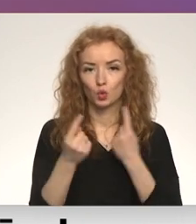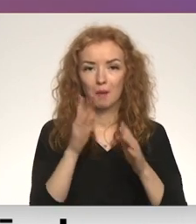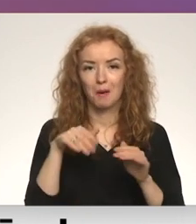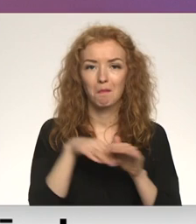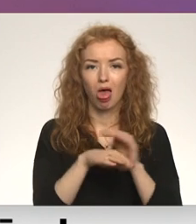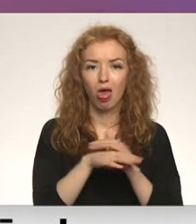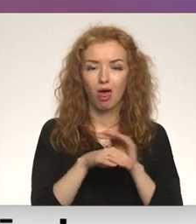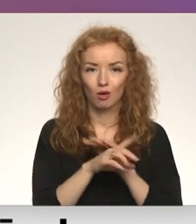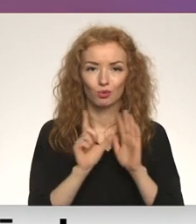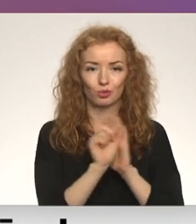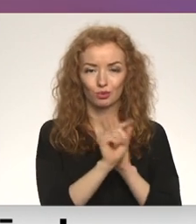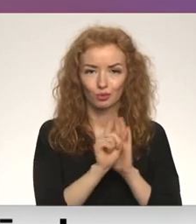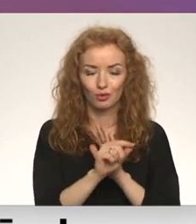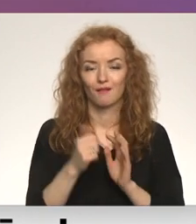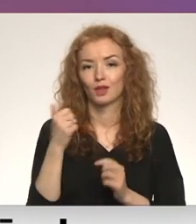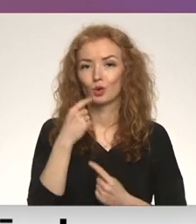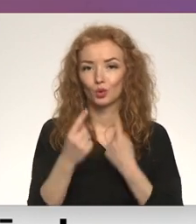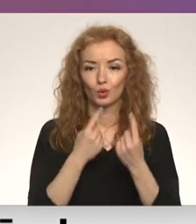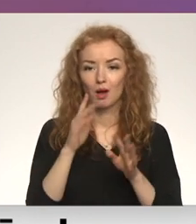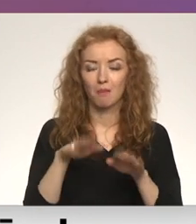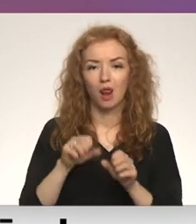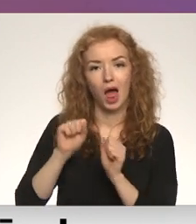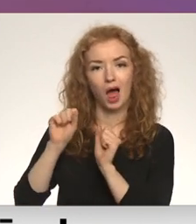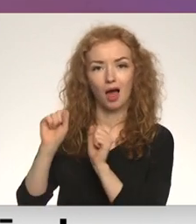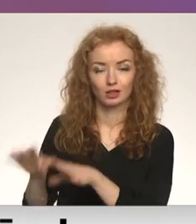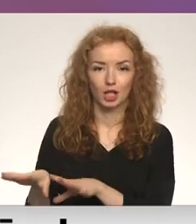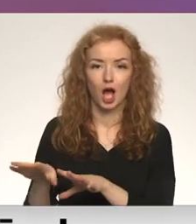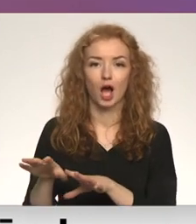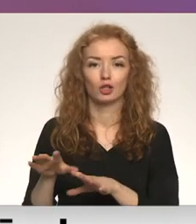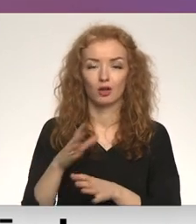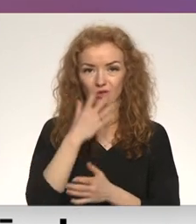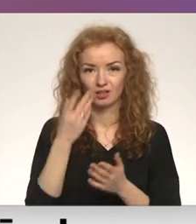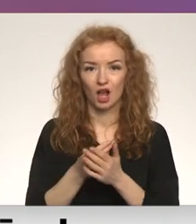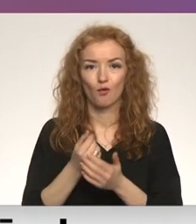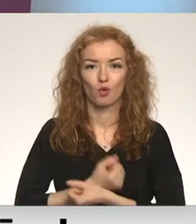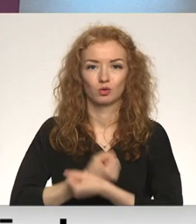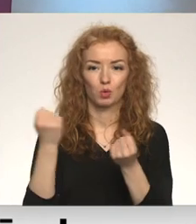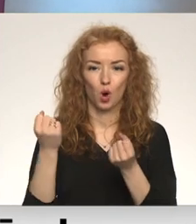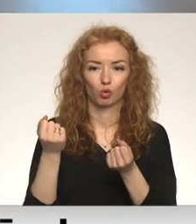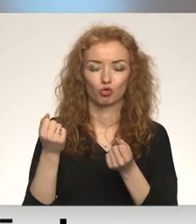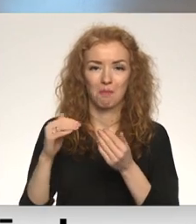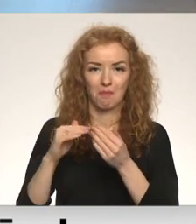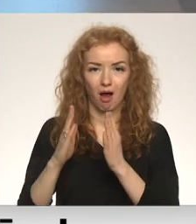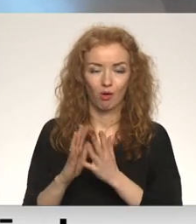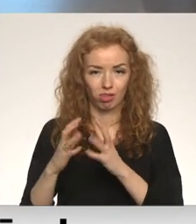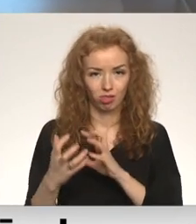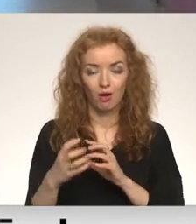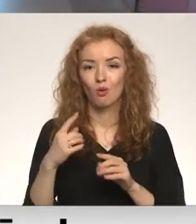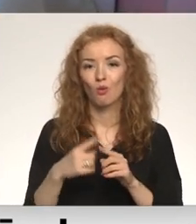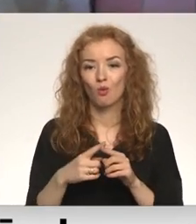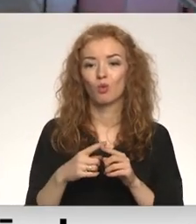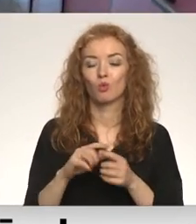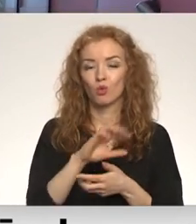runā par atstāšanu savu sabombardēto māju. Pēc nevalstisko